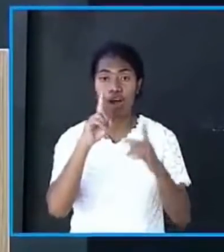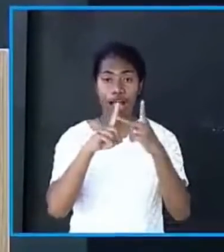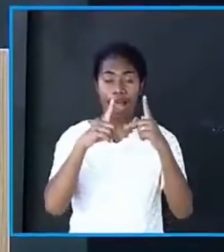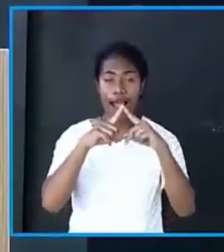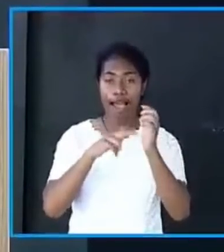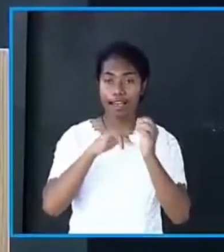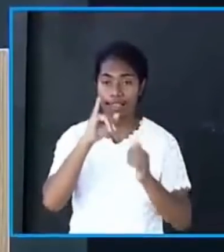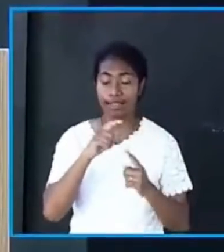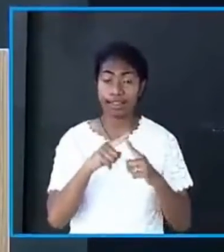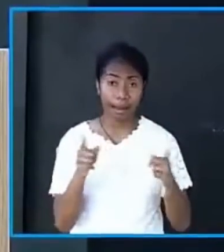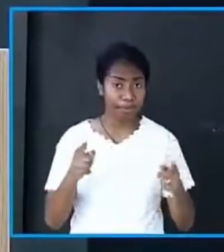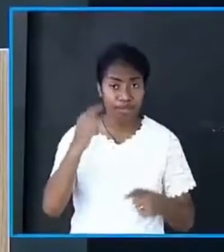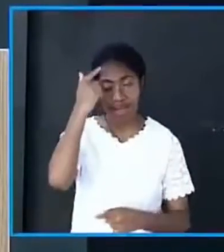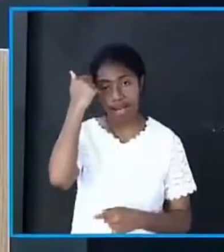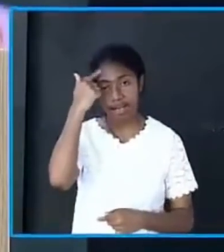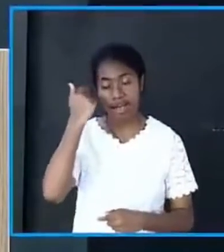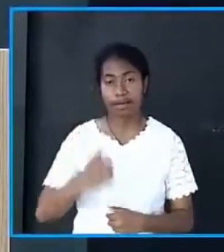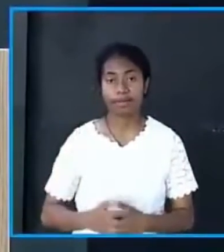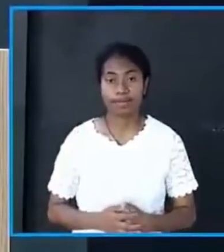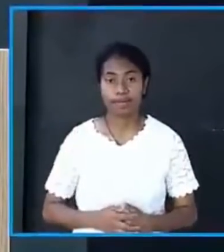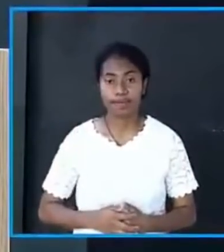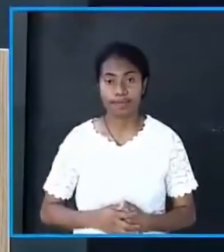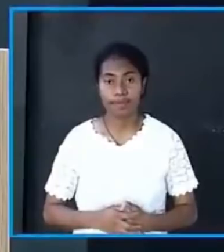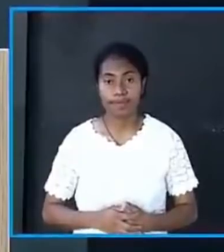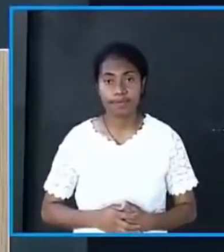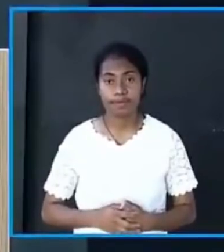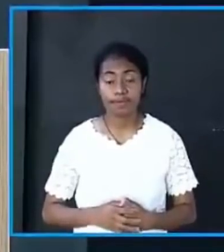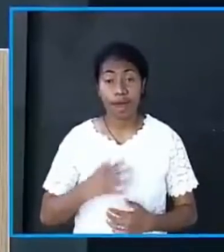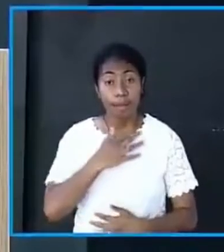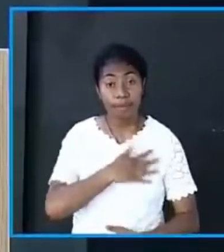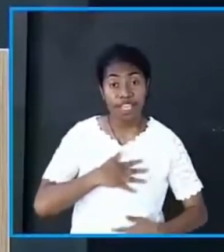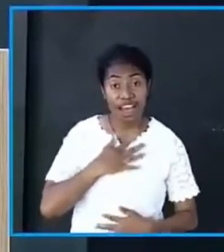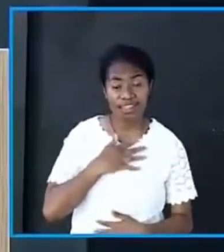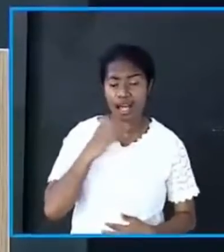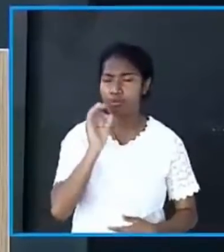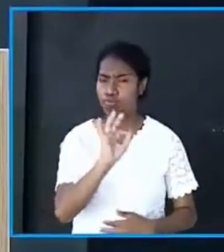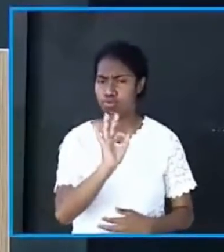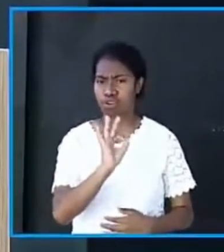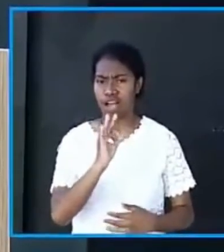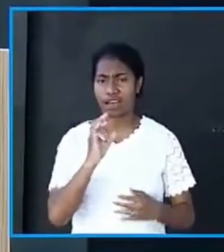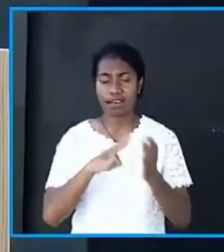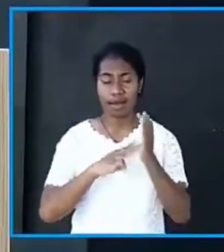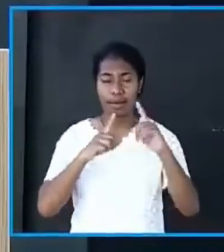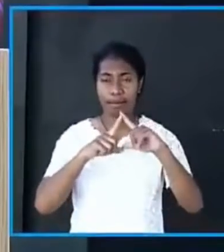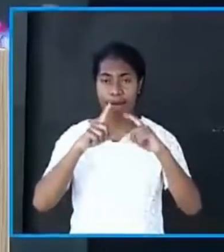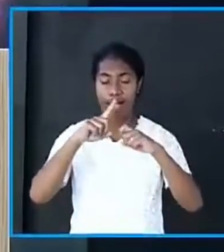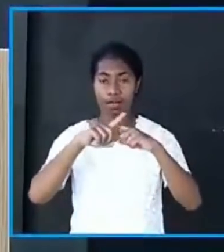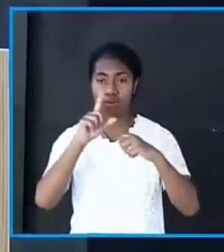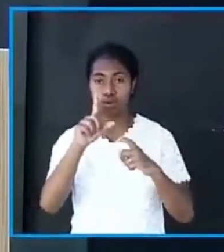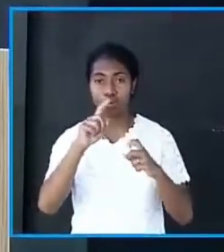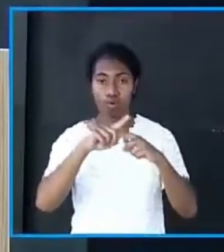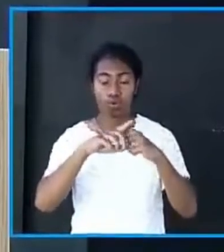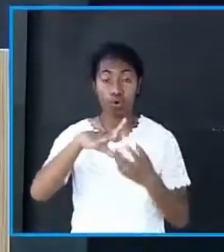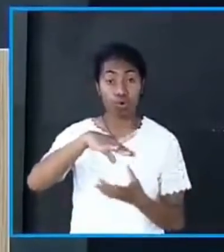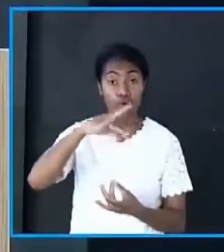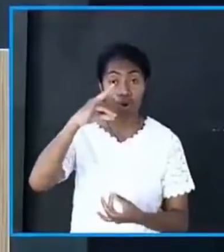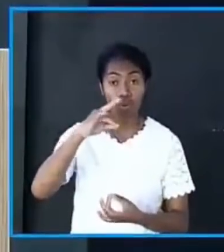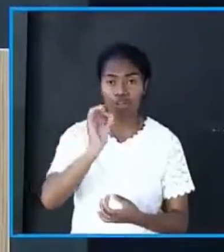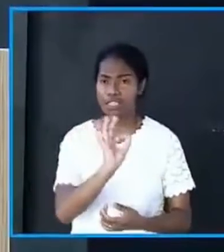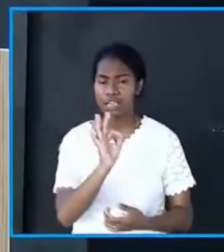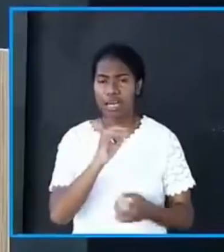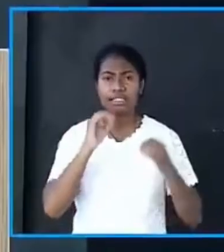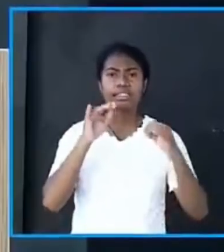hari Hai binatang bukan makhluk roh tidak diciptakan dengan sifat no